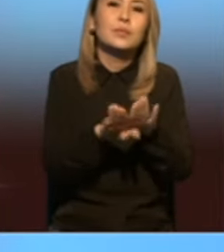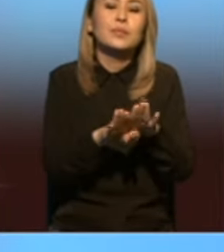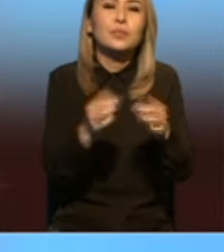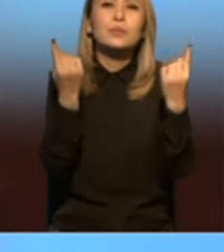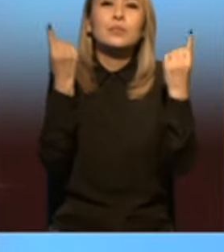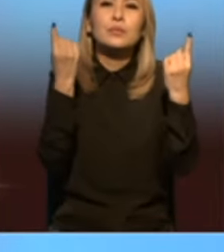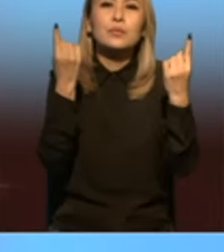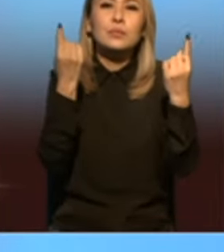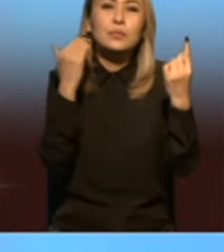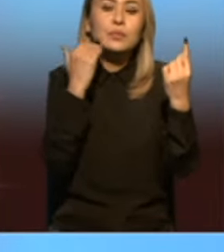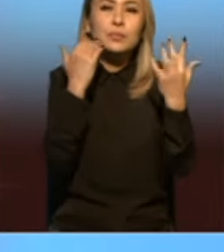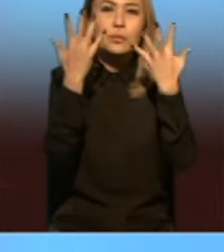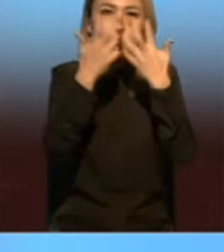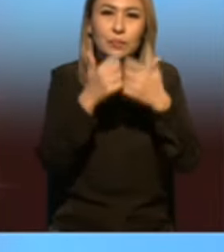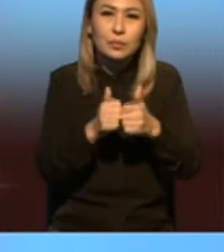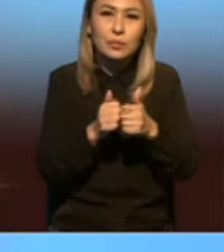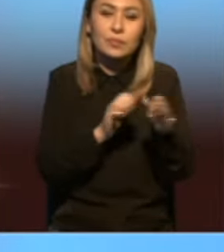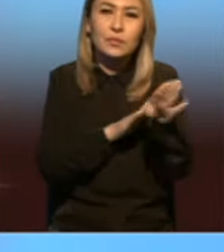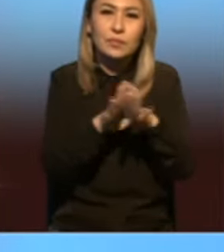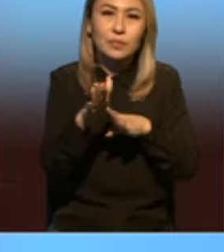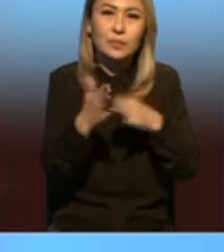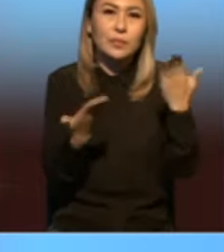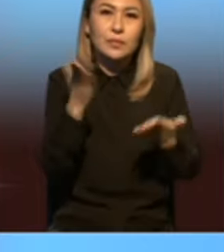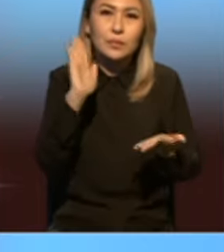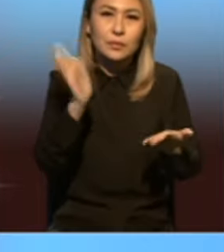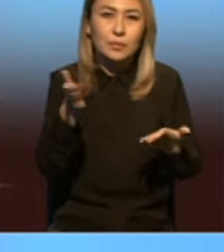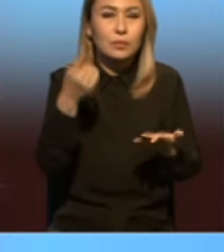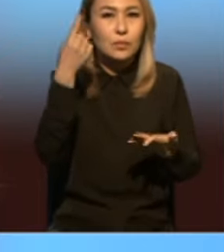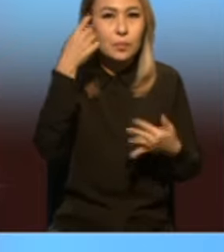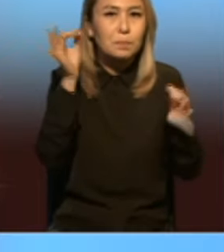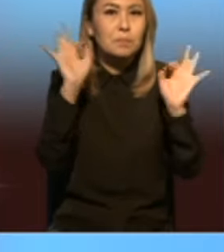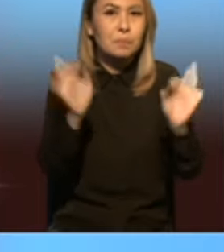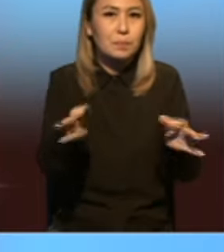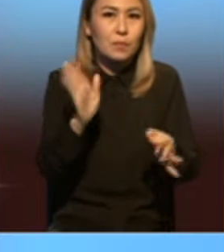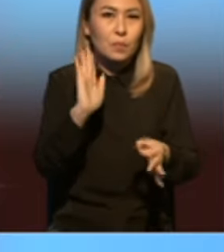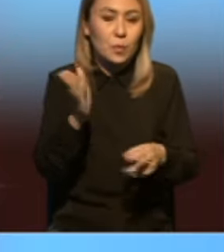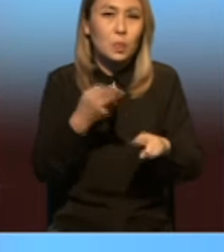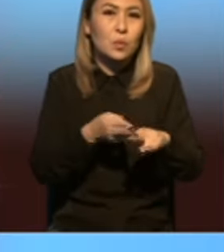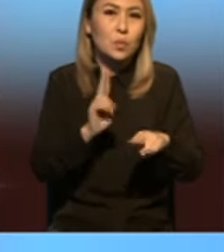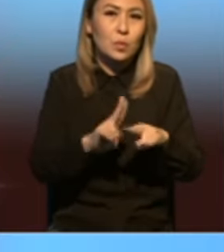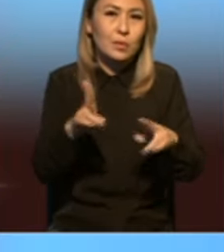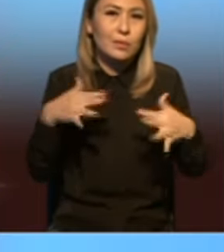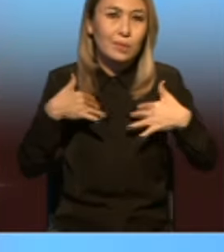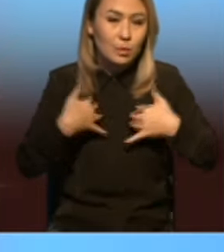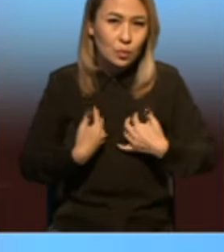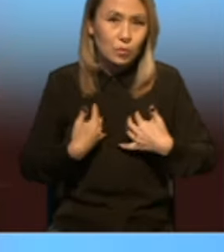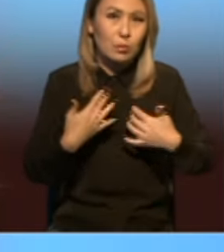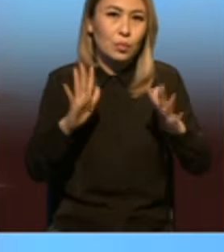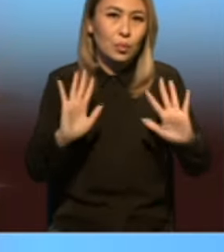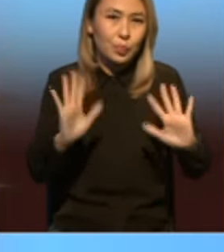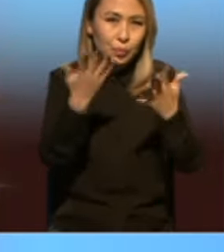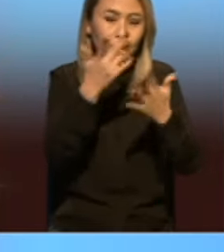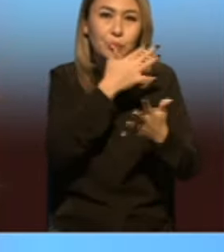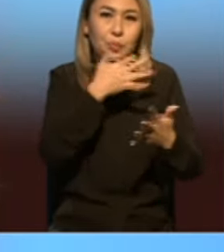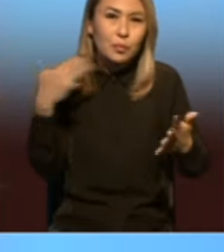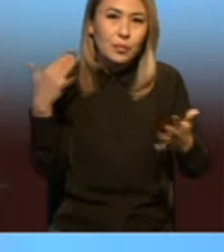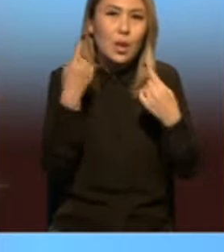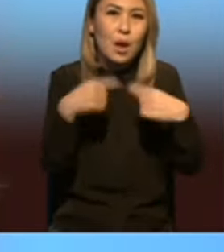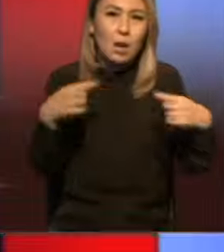үлкен жобаларды іске асырсақ, менің ойымша дұрыс болатын еді. Өкінішке орай, көп жағдайда әрине осындай